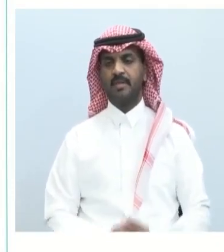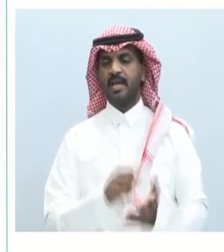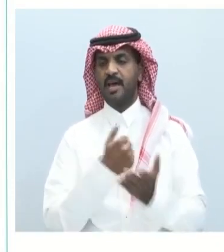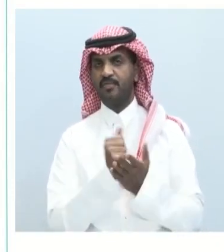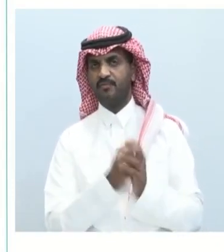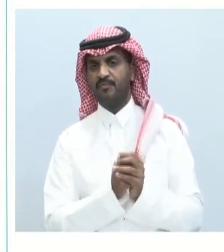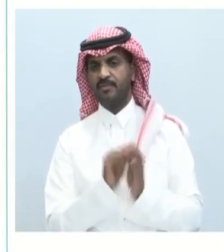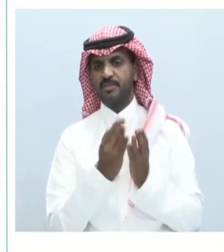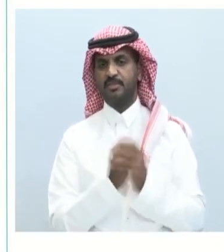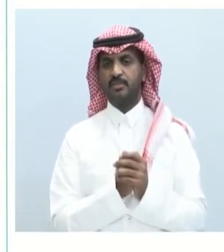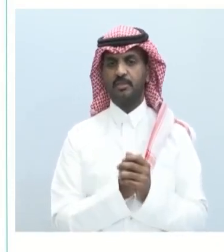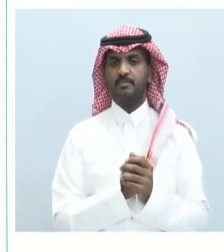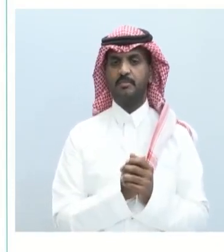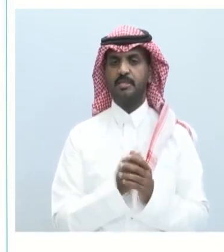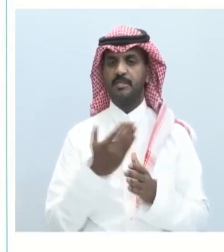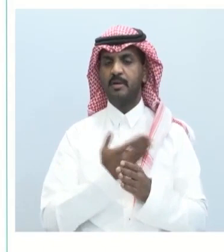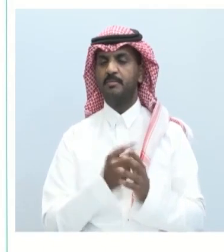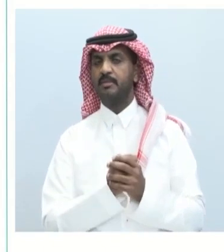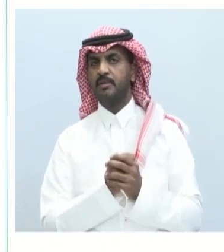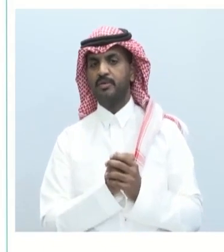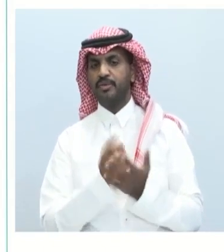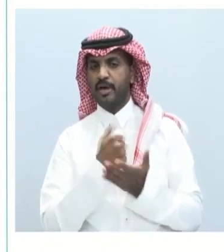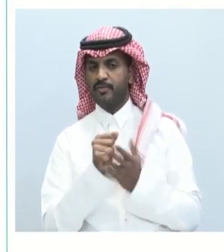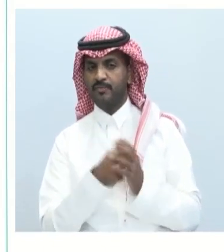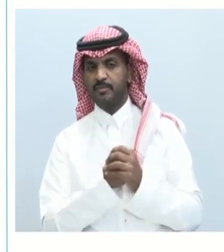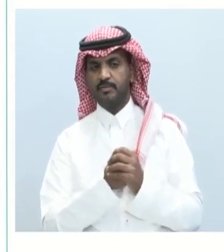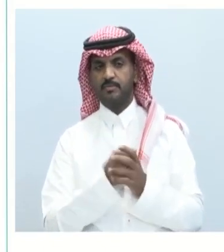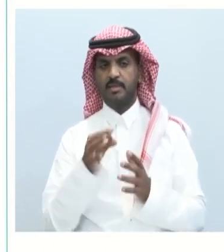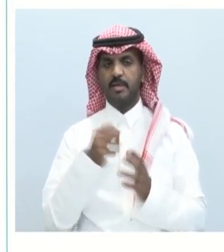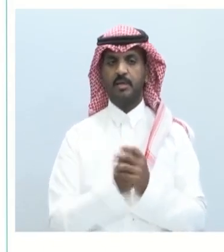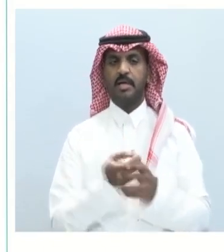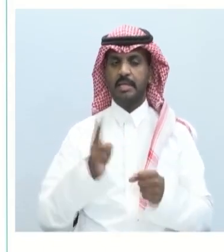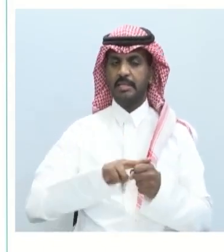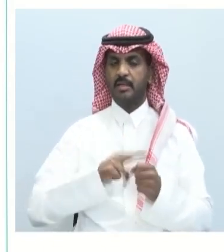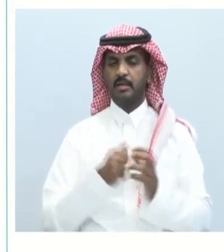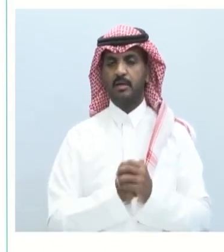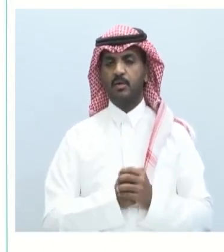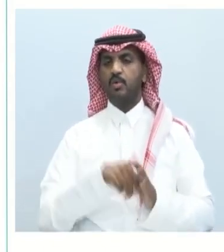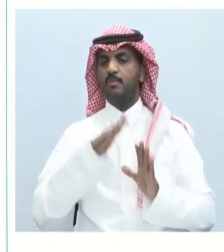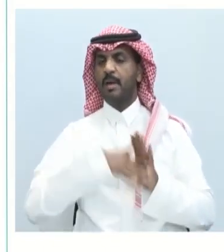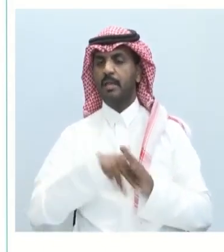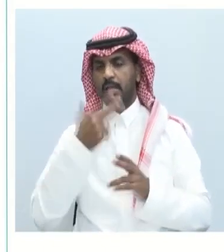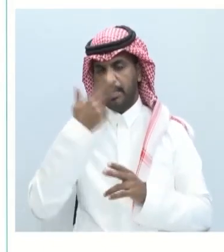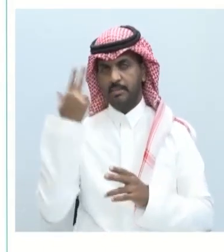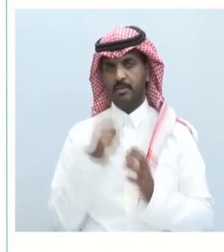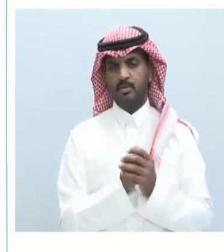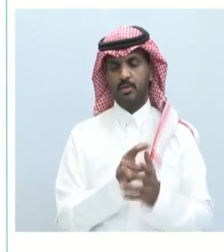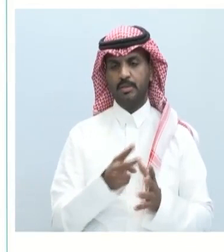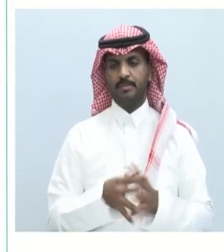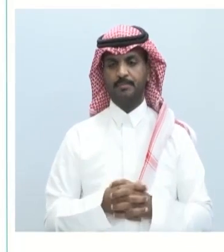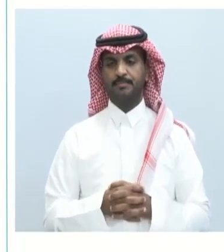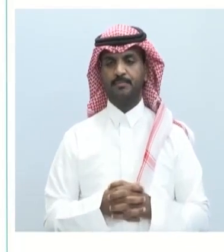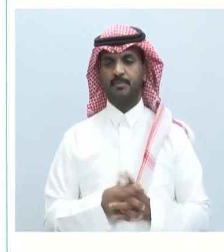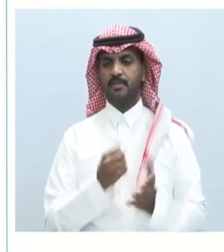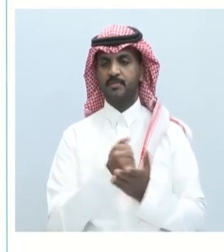حذف سجل هناك العديد من الاسباب التي تجعلك تحذف سجلا على سبيل المثال التكرار او البيانات القديمه او